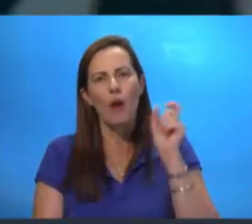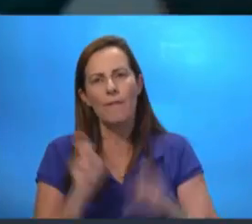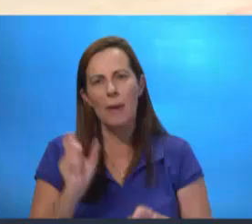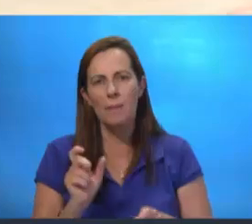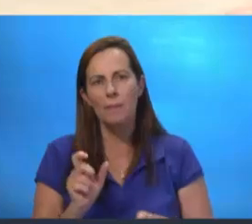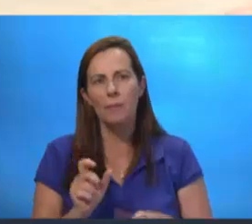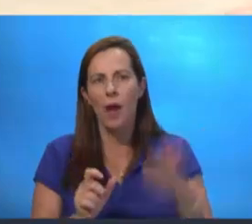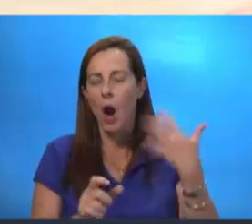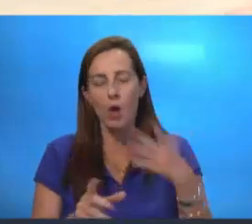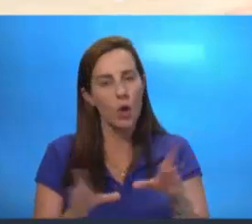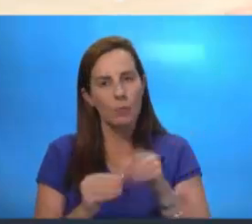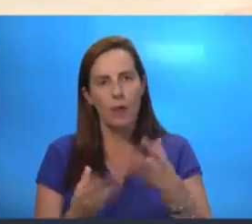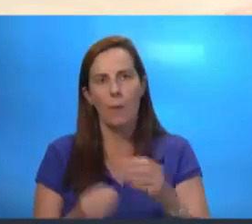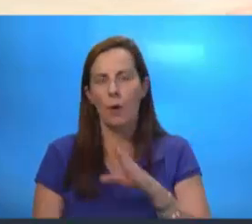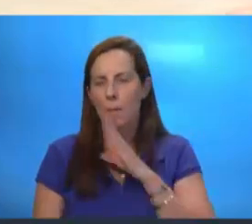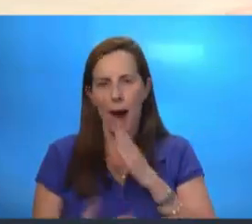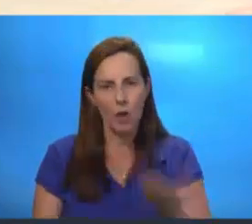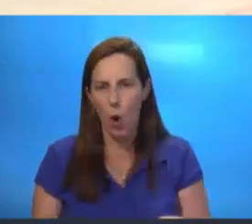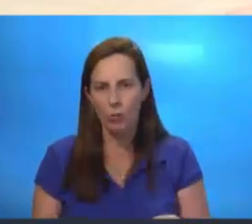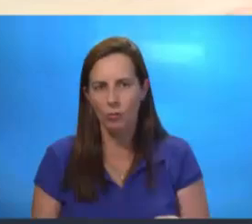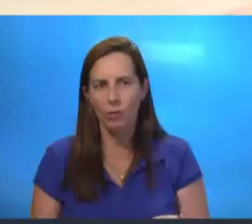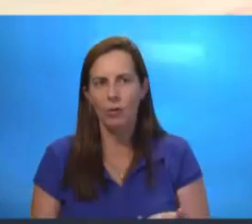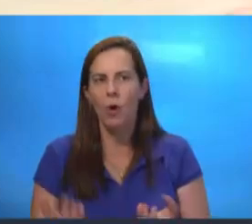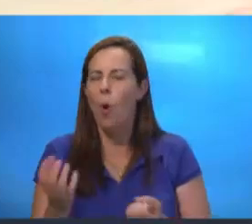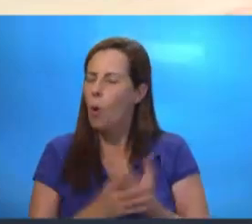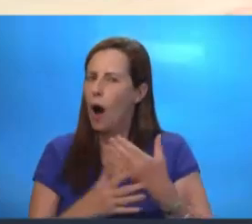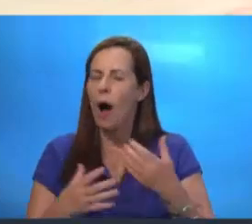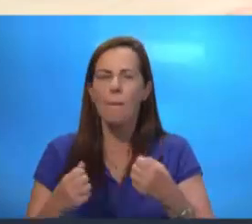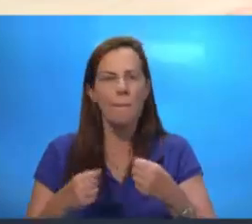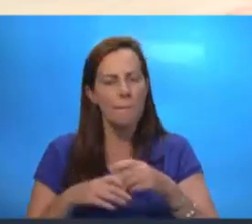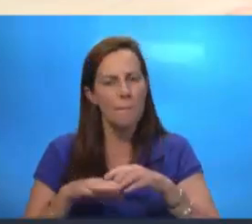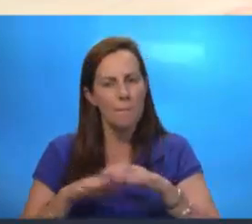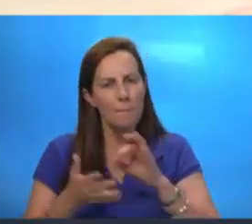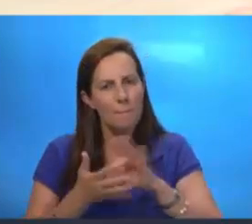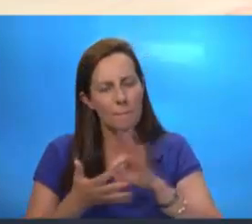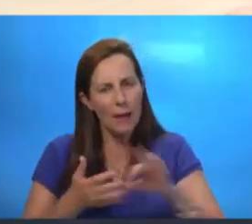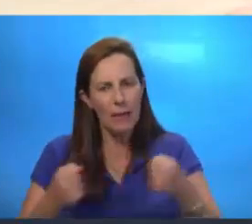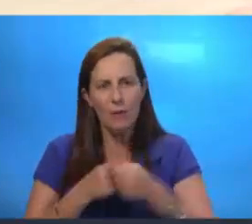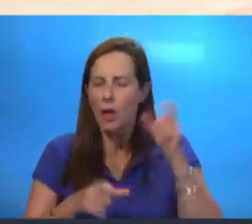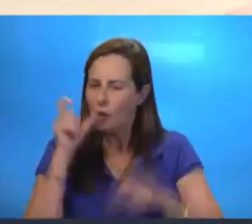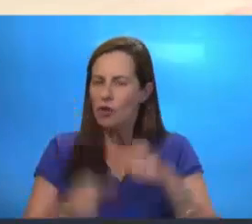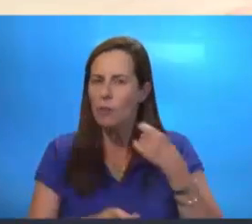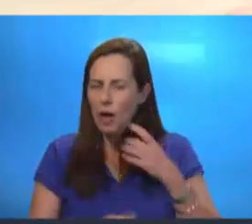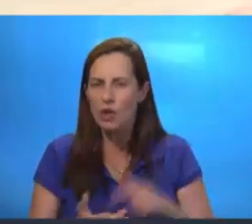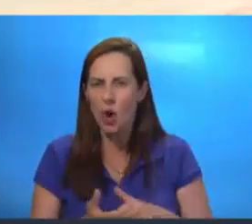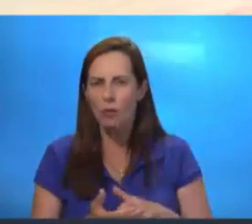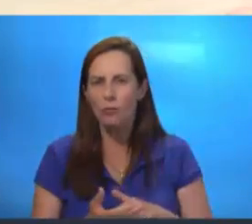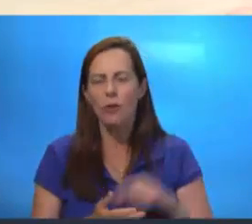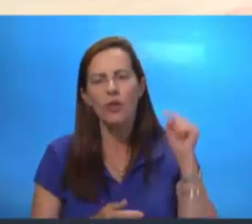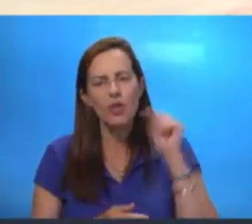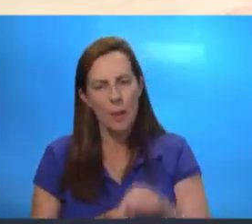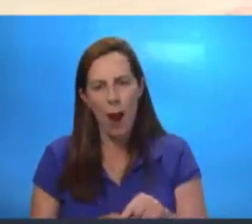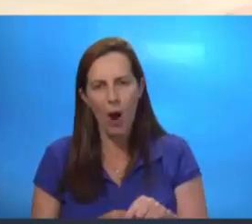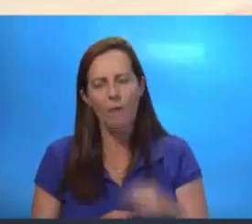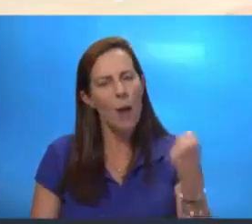עם זה המון בעיות, הוקם מטה מאבק, חבר'ה תושבי ראשון לציון שבאו